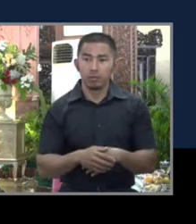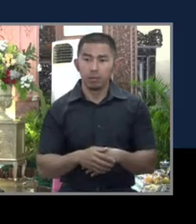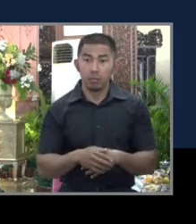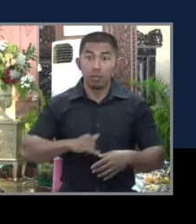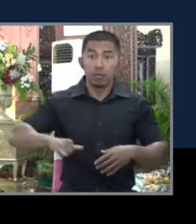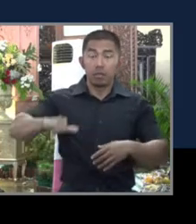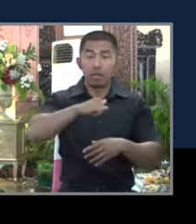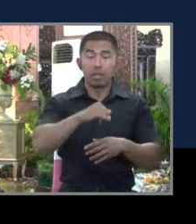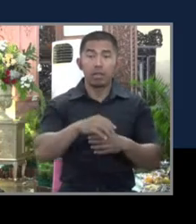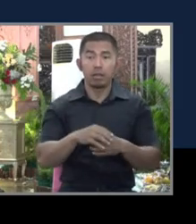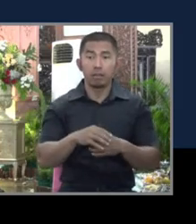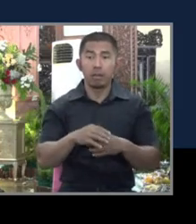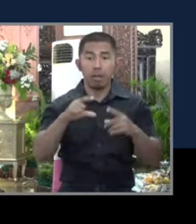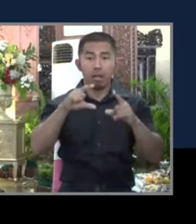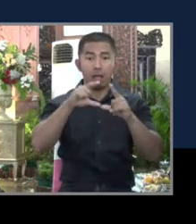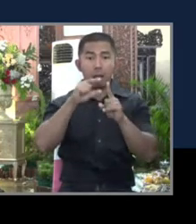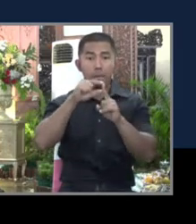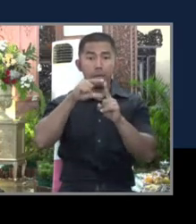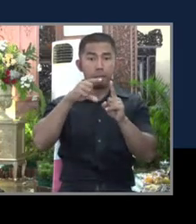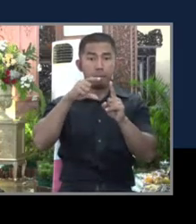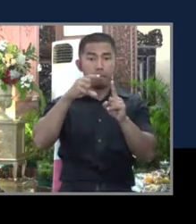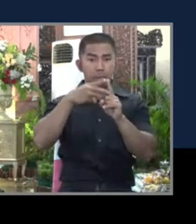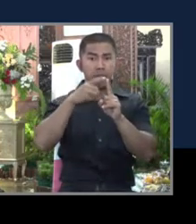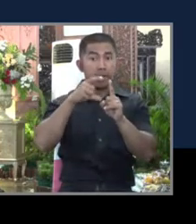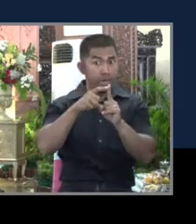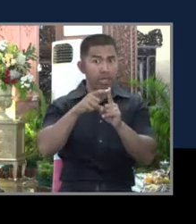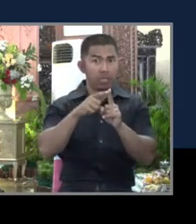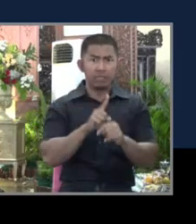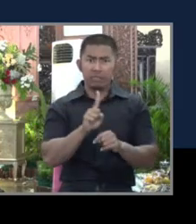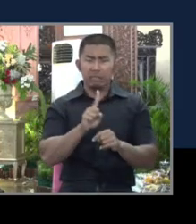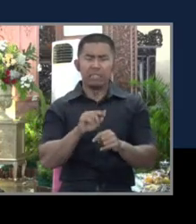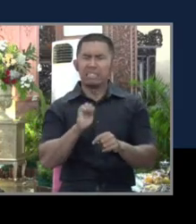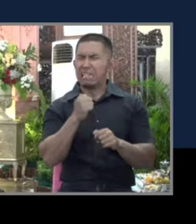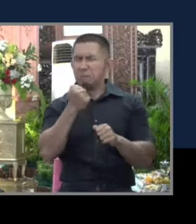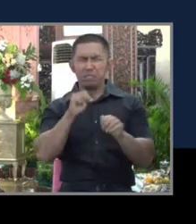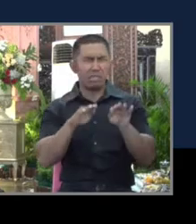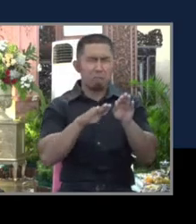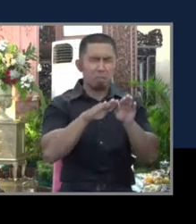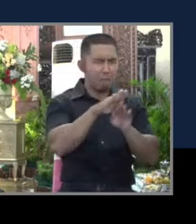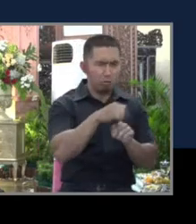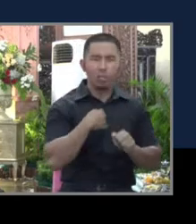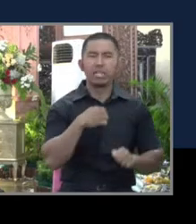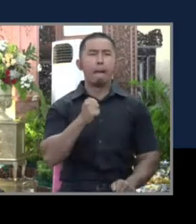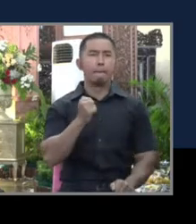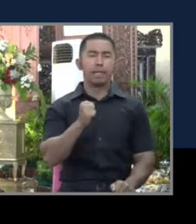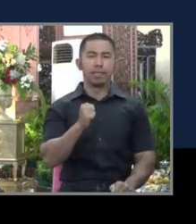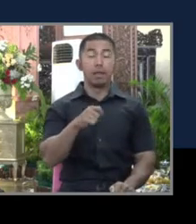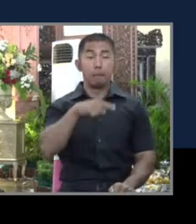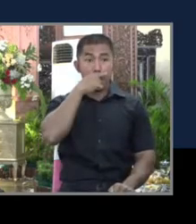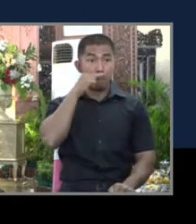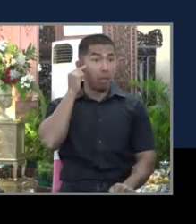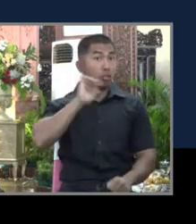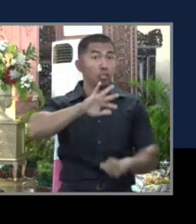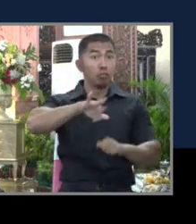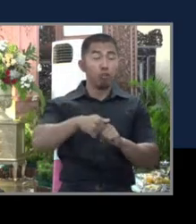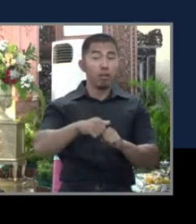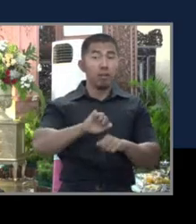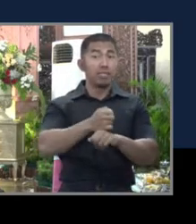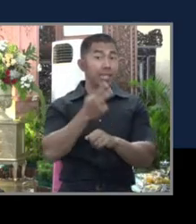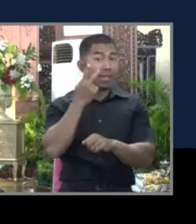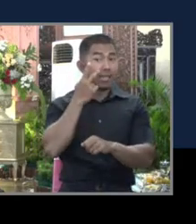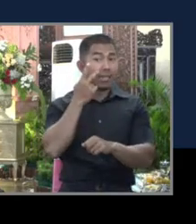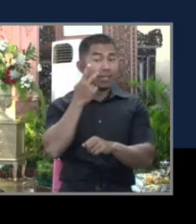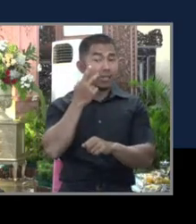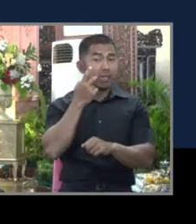Kita menggunakan APBD tok, enggak akan maju. Dah, saya jamin. Jenengan bisa menggunakan